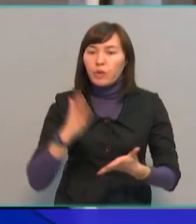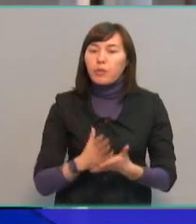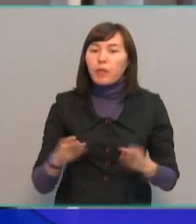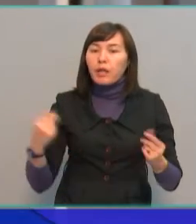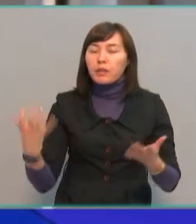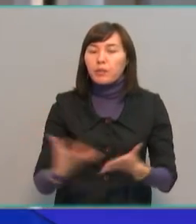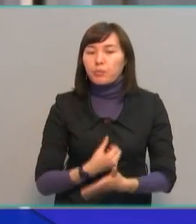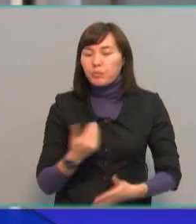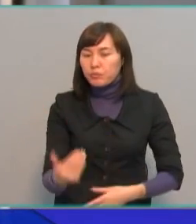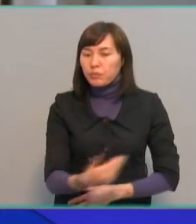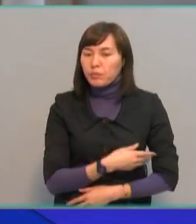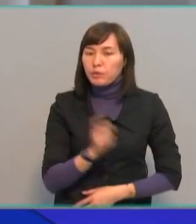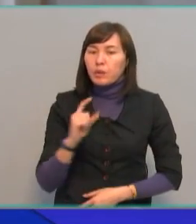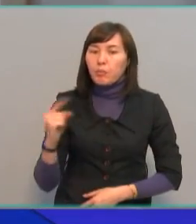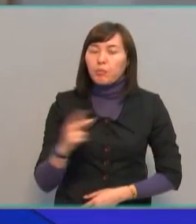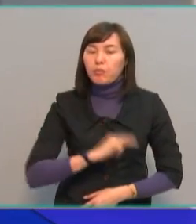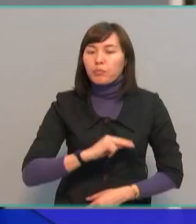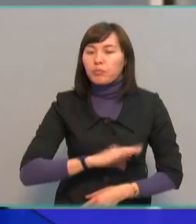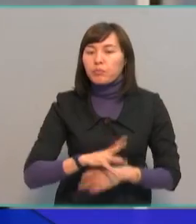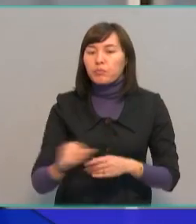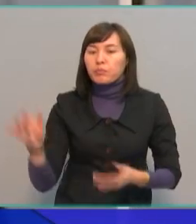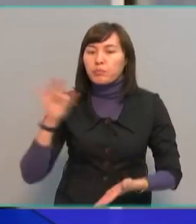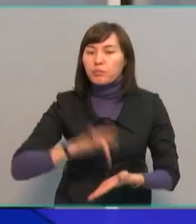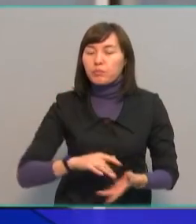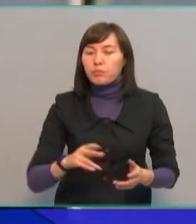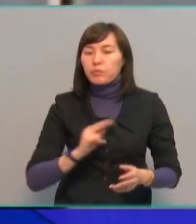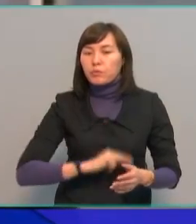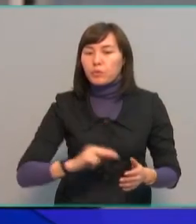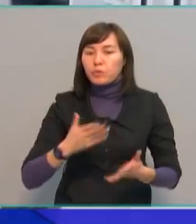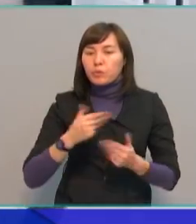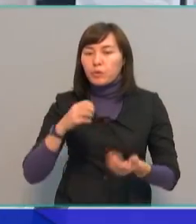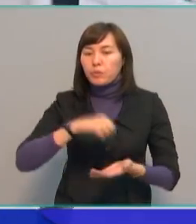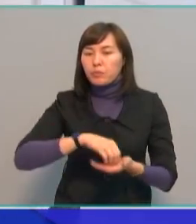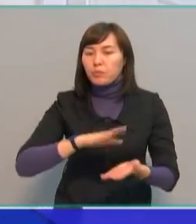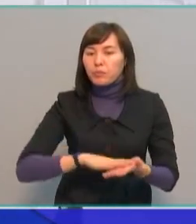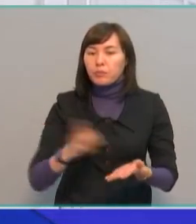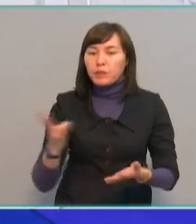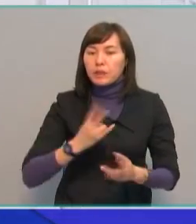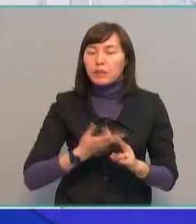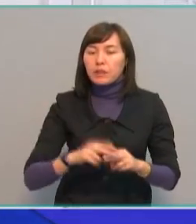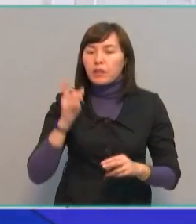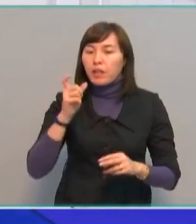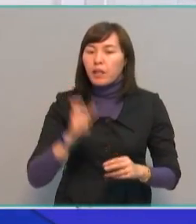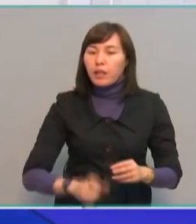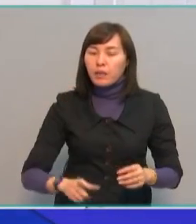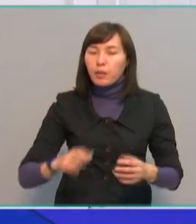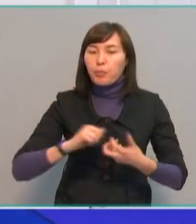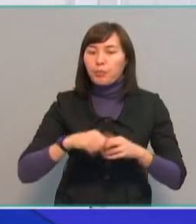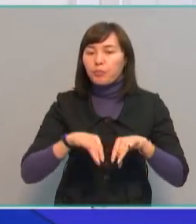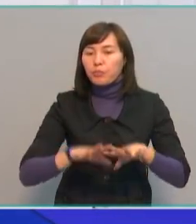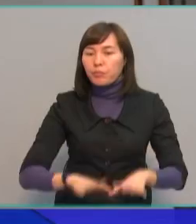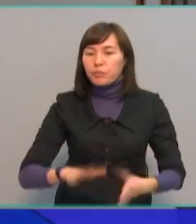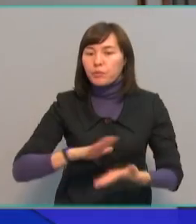Грантқа ие болуға ниеттілер әуелі жұмыспен қамту орталығына жұмыссыз ретінде тіркелуі тиіс. Ал бұл халықты тығырықтан